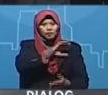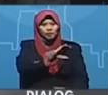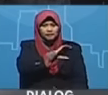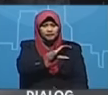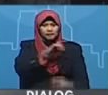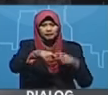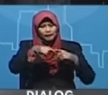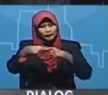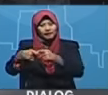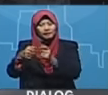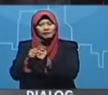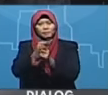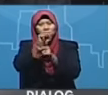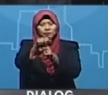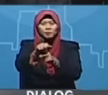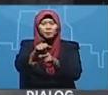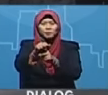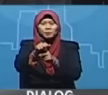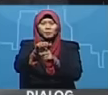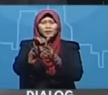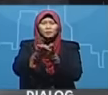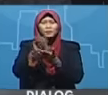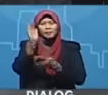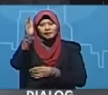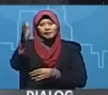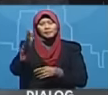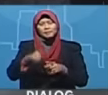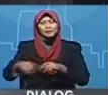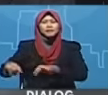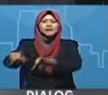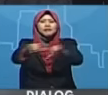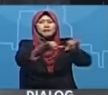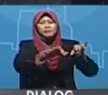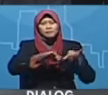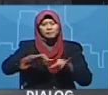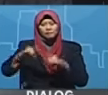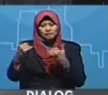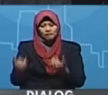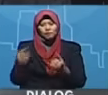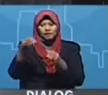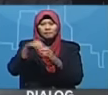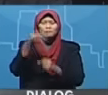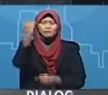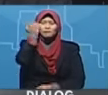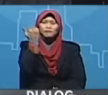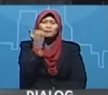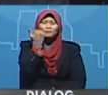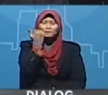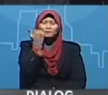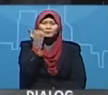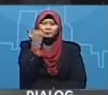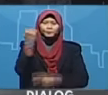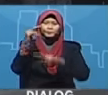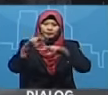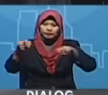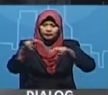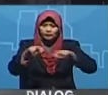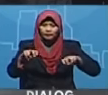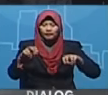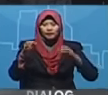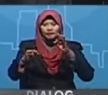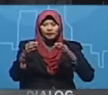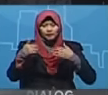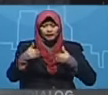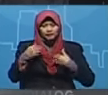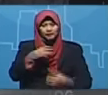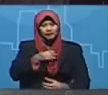ni penipuan dan sebagainya pun akan diselaraskan. Jadi perkara ini sekarang di mahkamah. Uh-huh. Begitu juga kalau apa ni ada